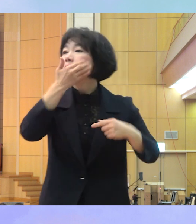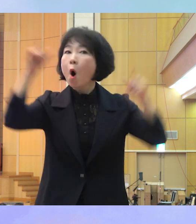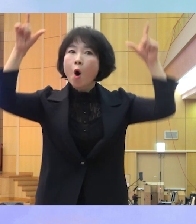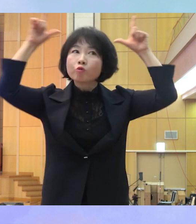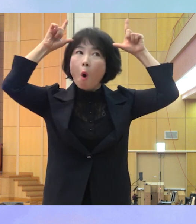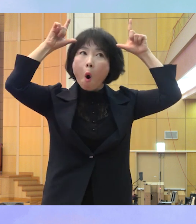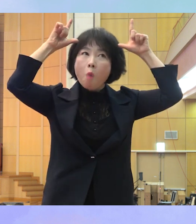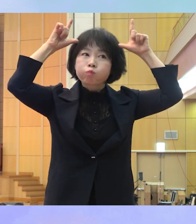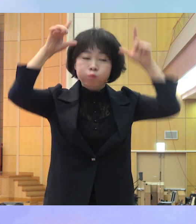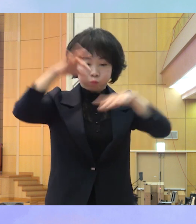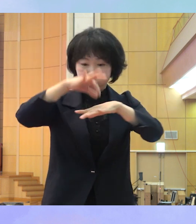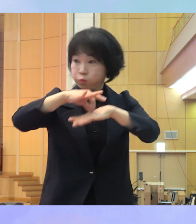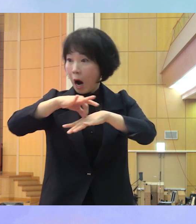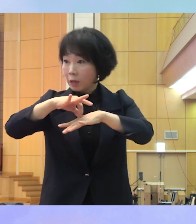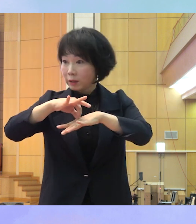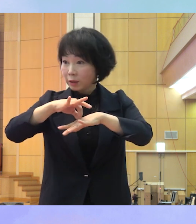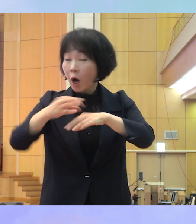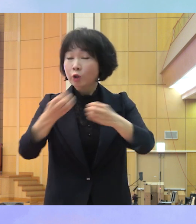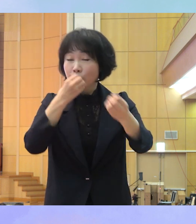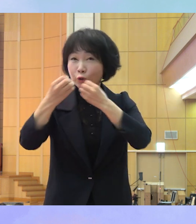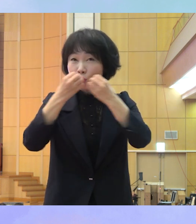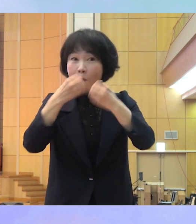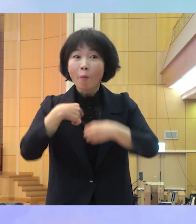소고기 속에. 그런데 이제